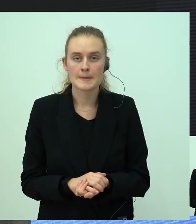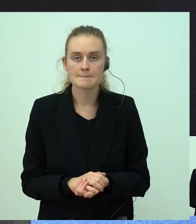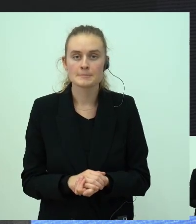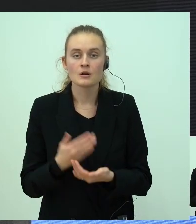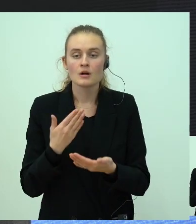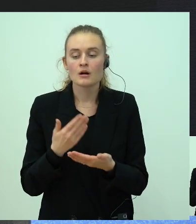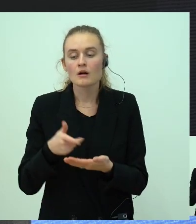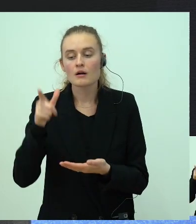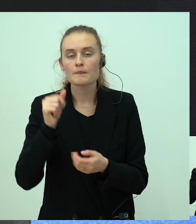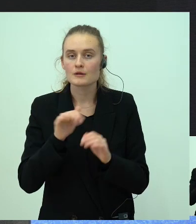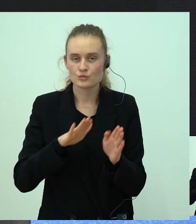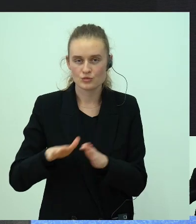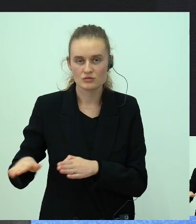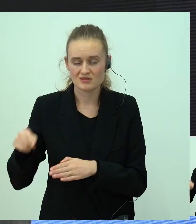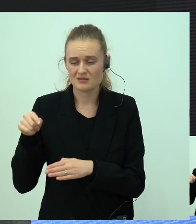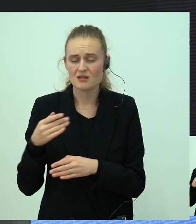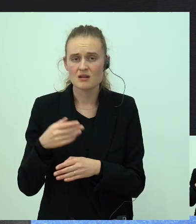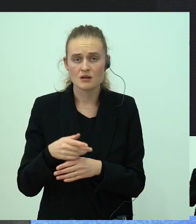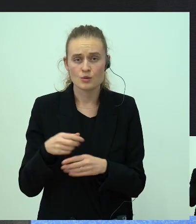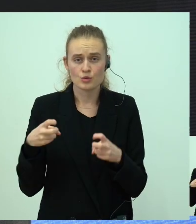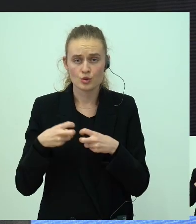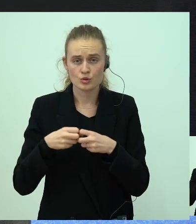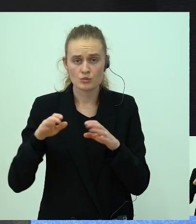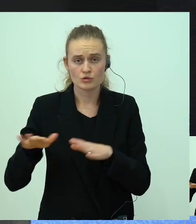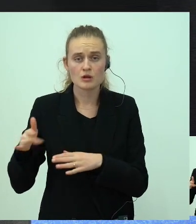pristatymai skirti žydams muziejuje Briuselyje?